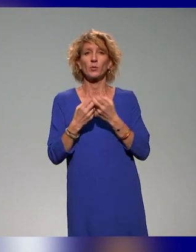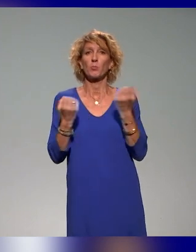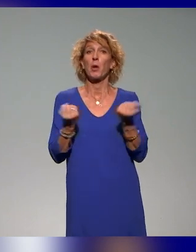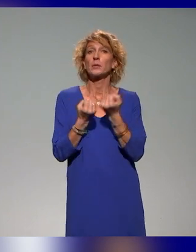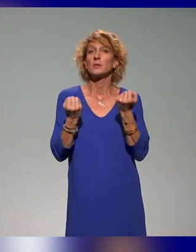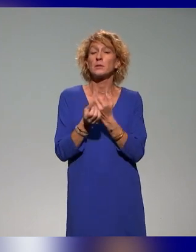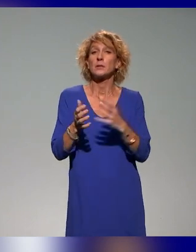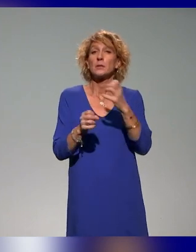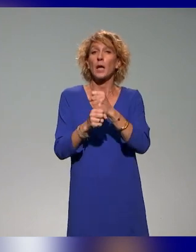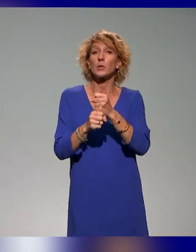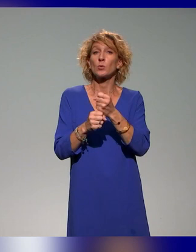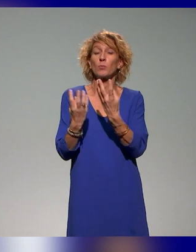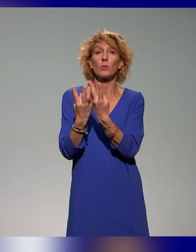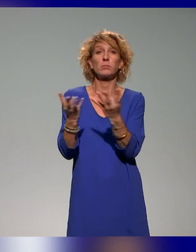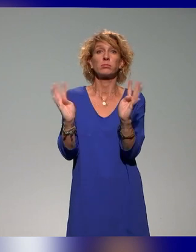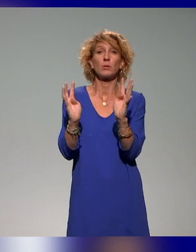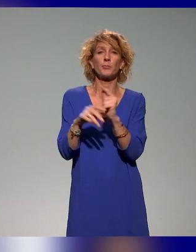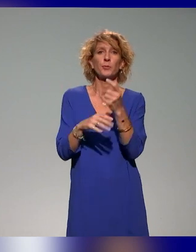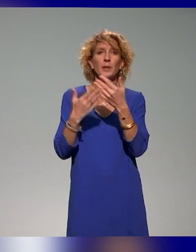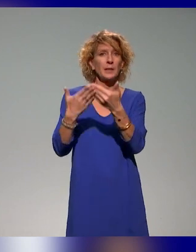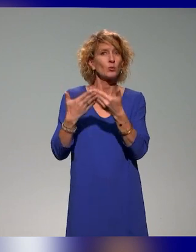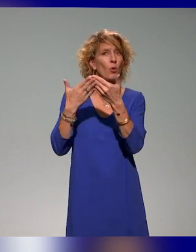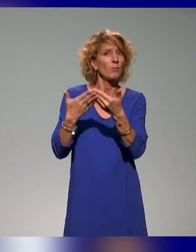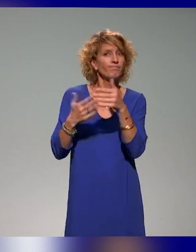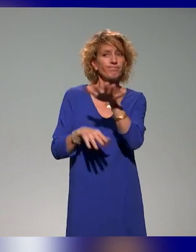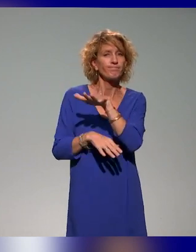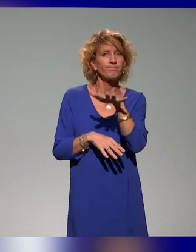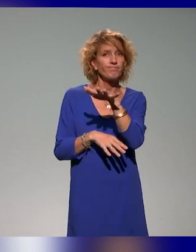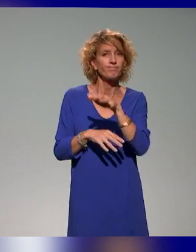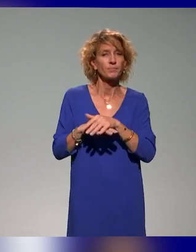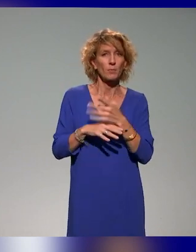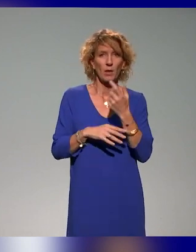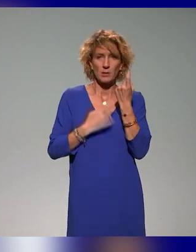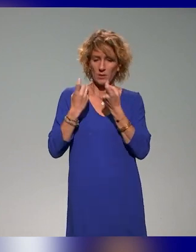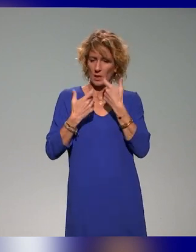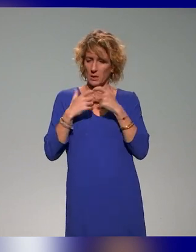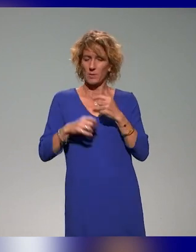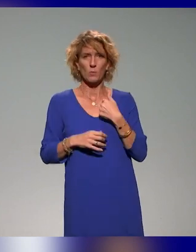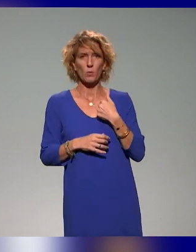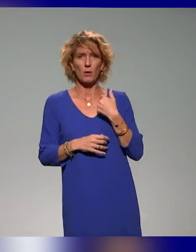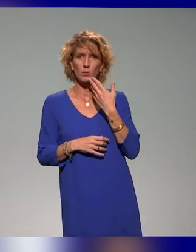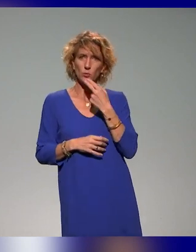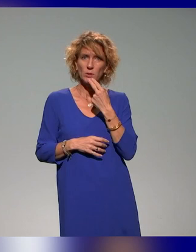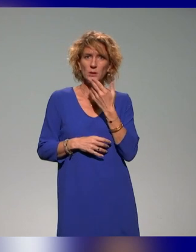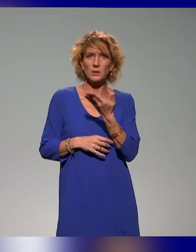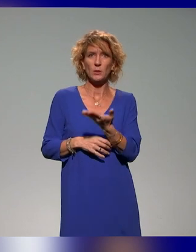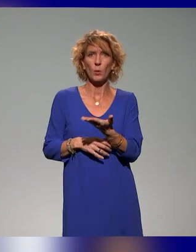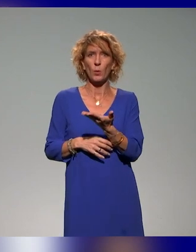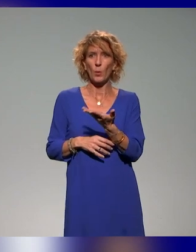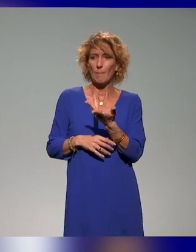nos étudiants, il faudra toujours penser à l'accessibilité. Est-ce que si j'utilise